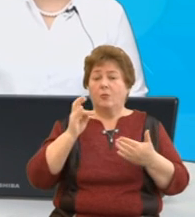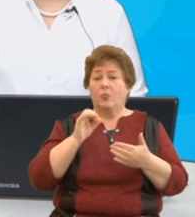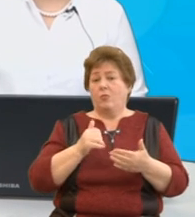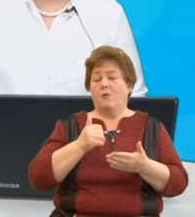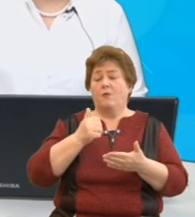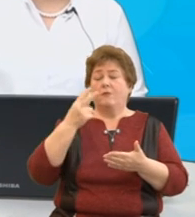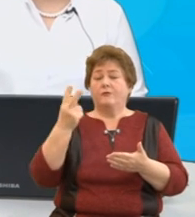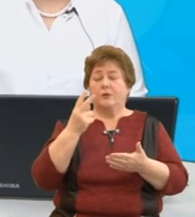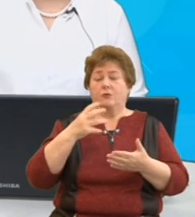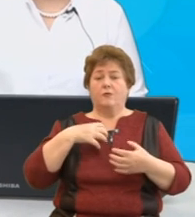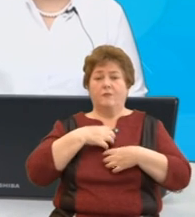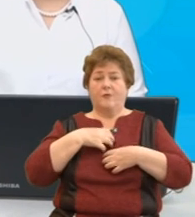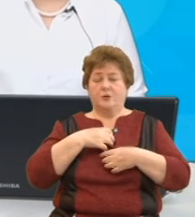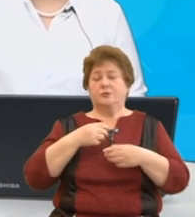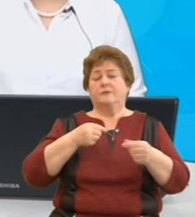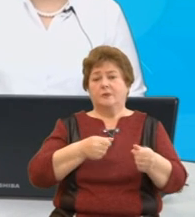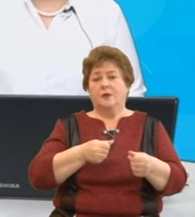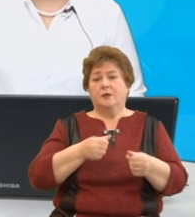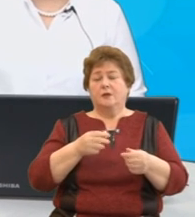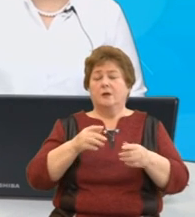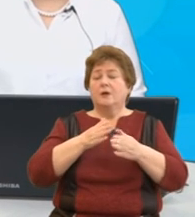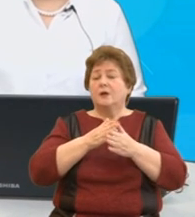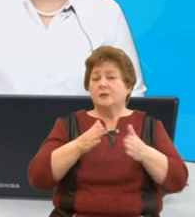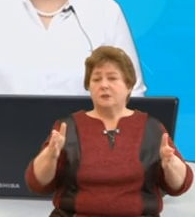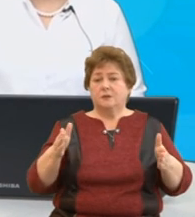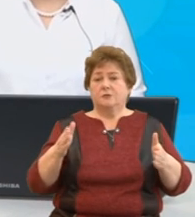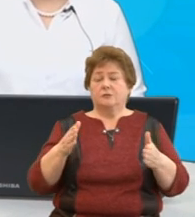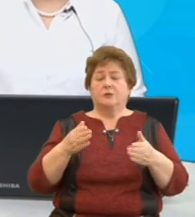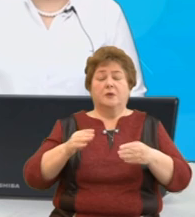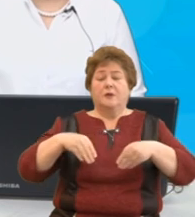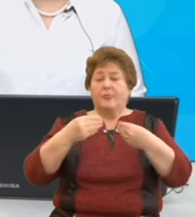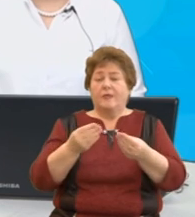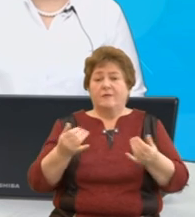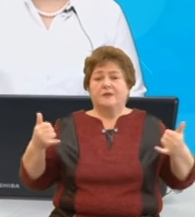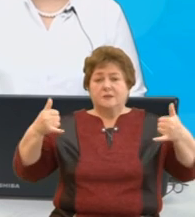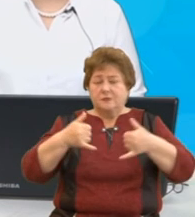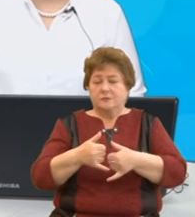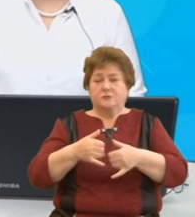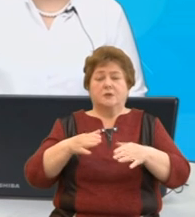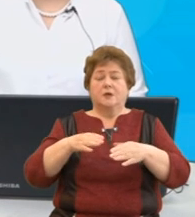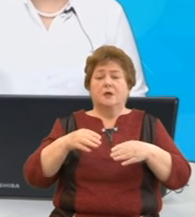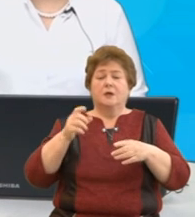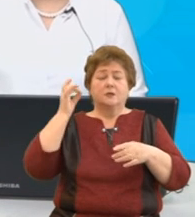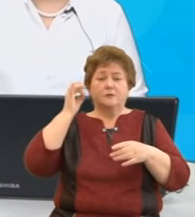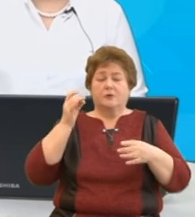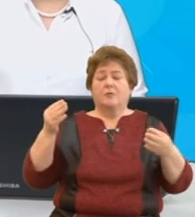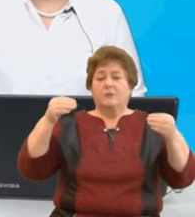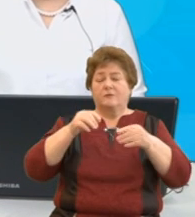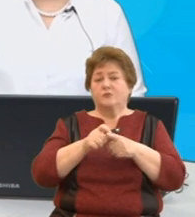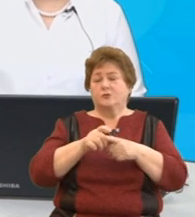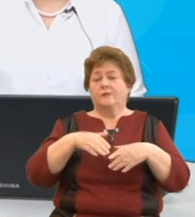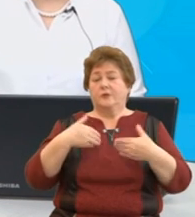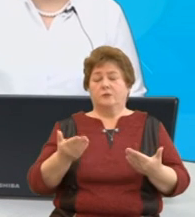играют вторую важную роль разделительную и не дают сливаться звуком слове